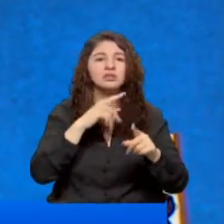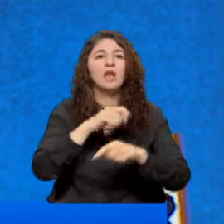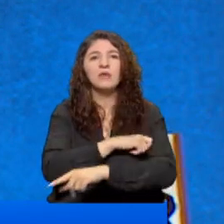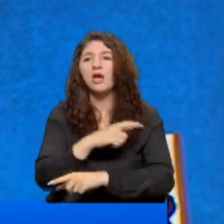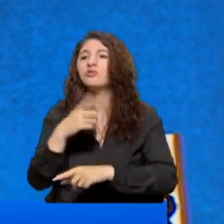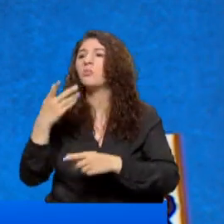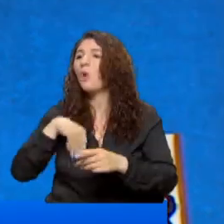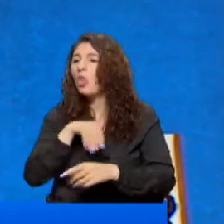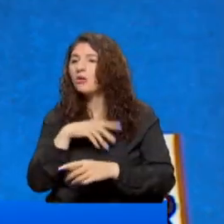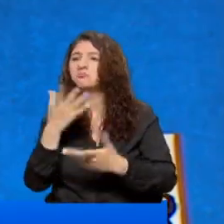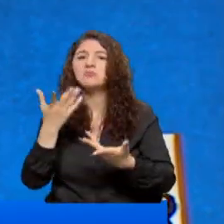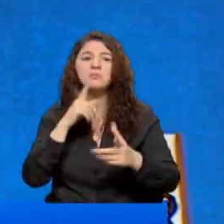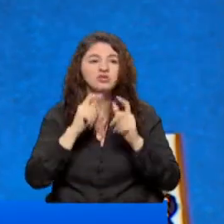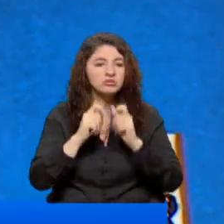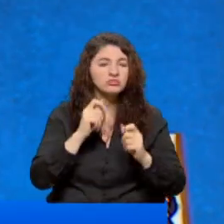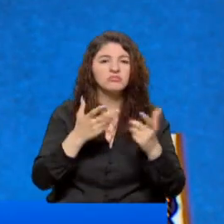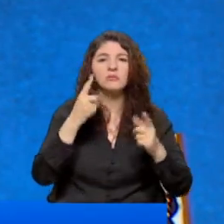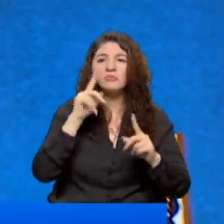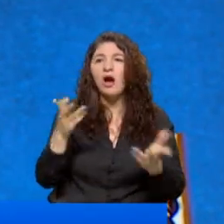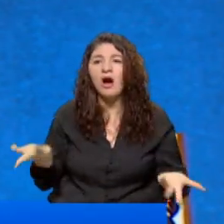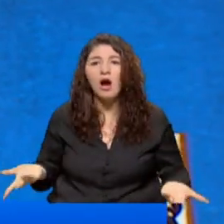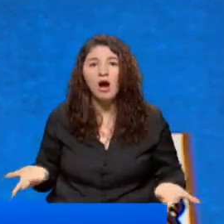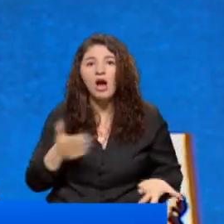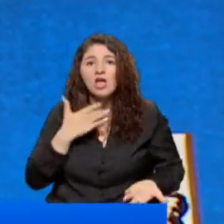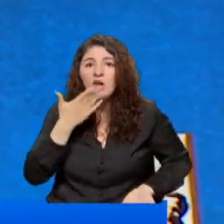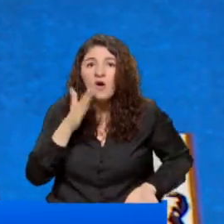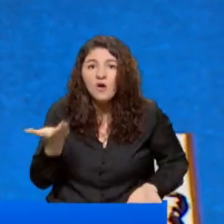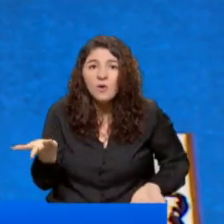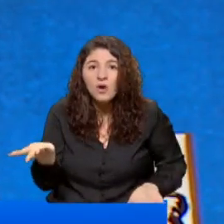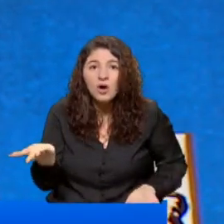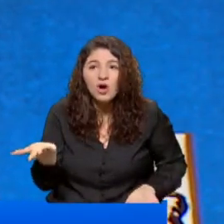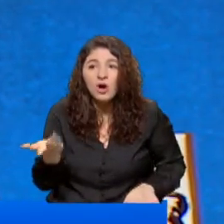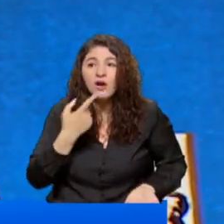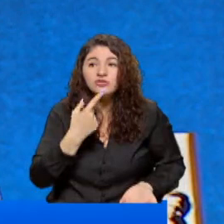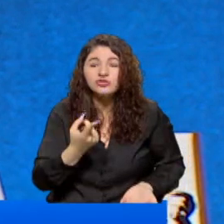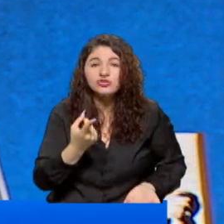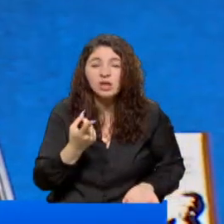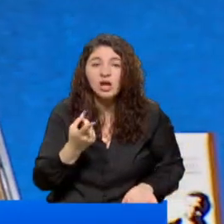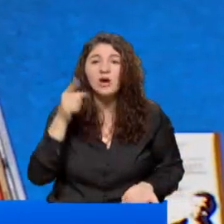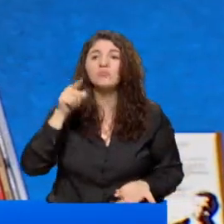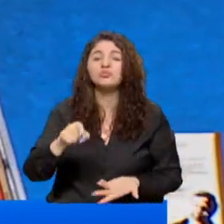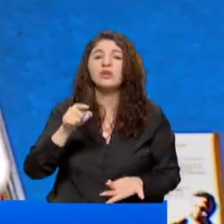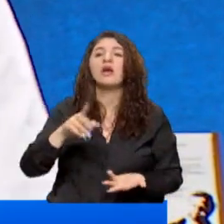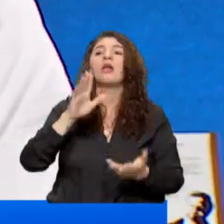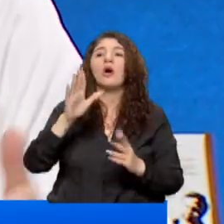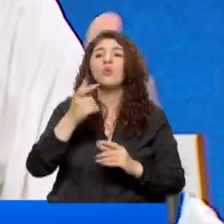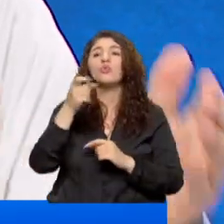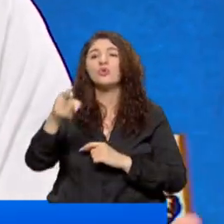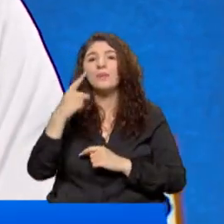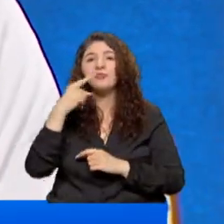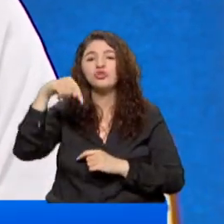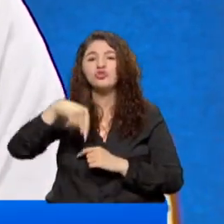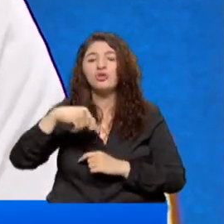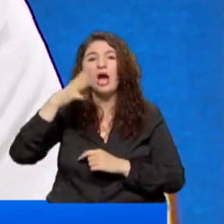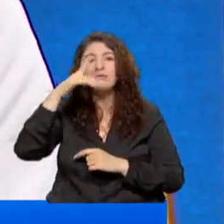bakacak Almanya bakacak olan yapacak Macaristan'a bakacak Aa et yok ne diyecek Bu sefer uruguay'a